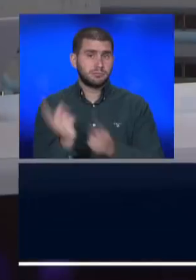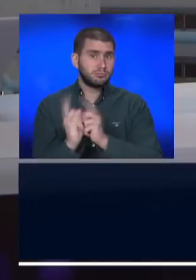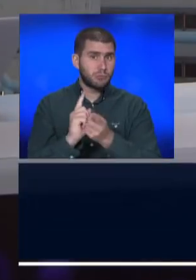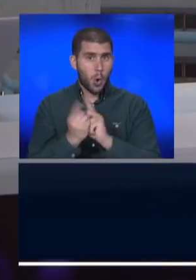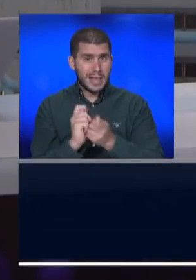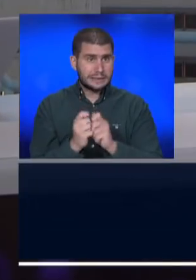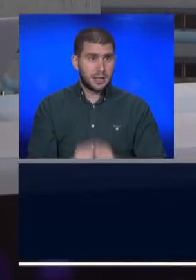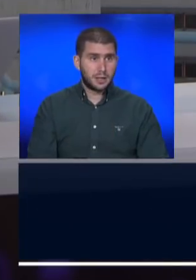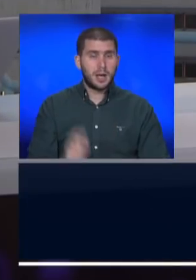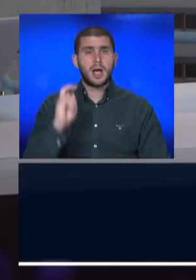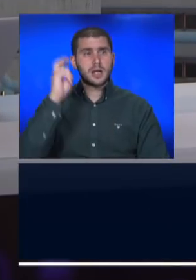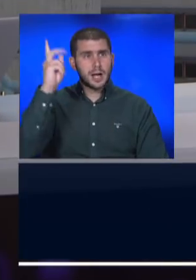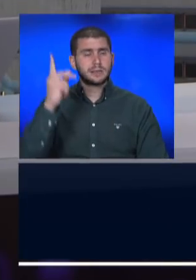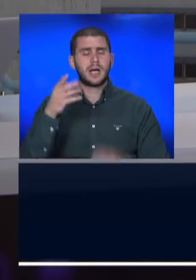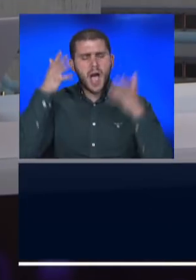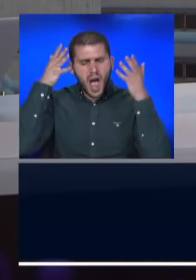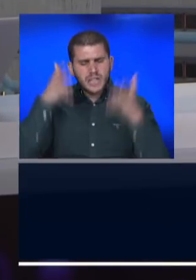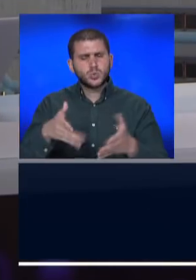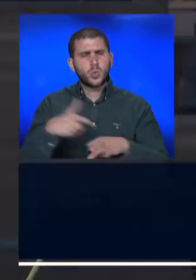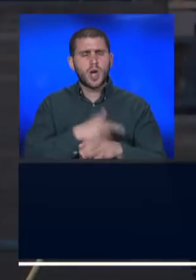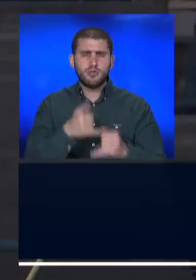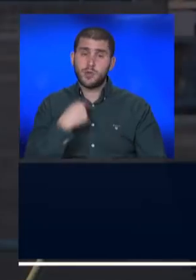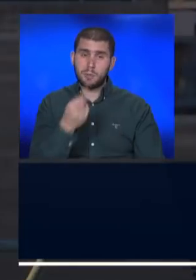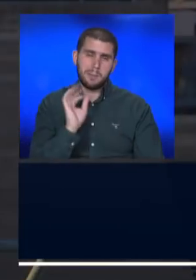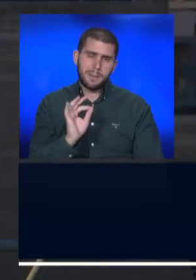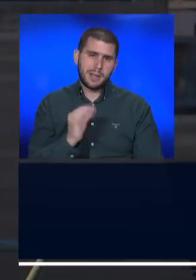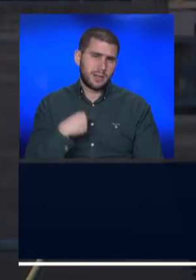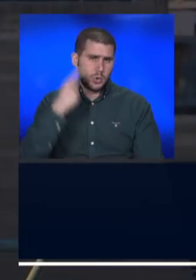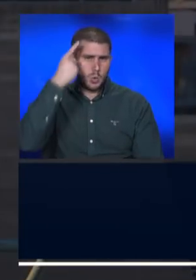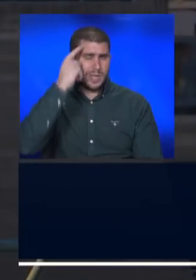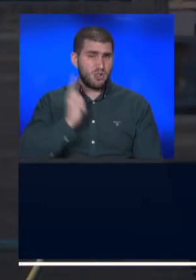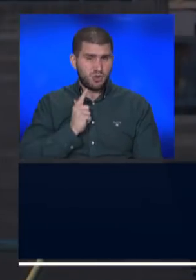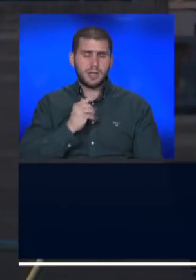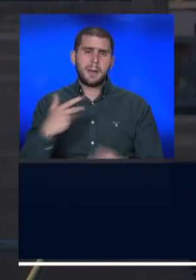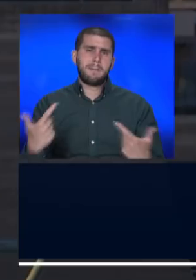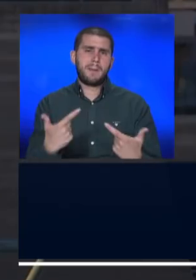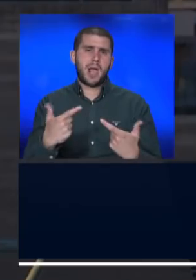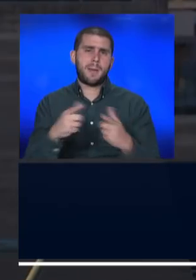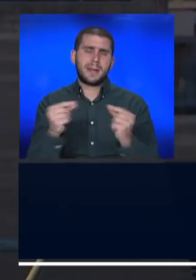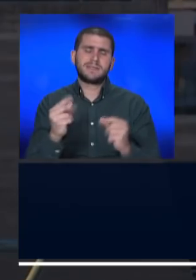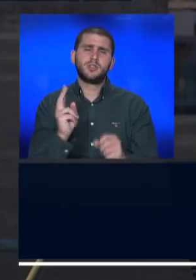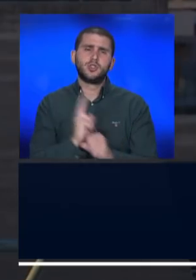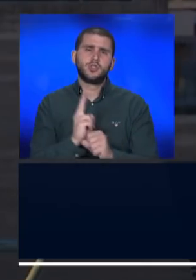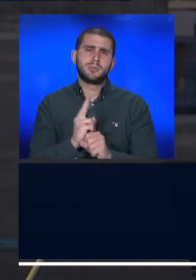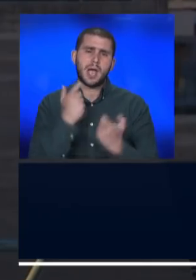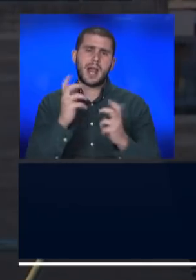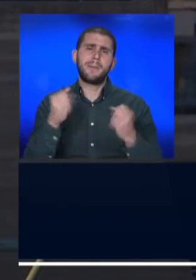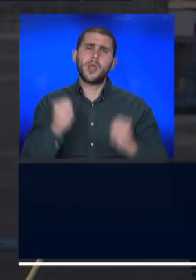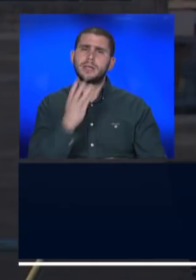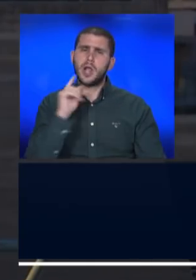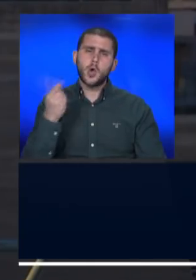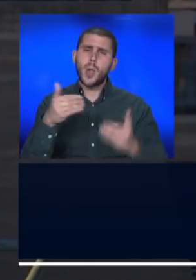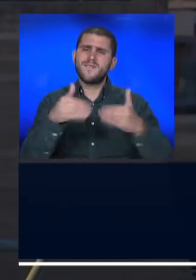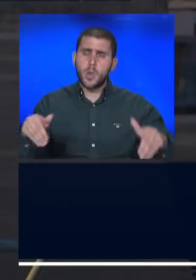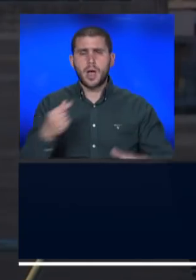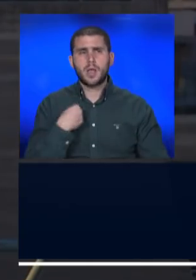כל כולו, ואני אומר את זה בתוך ידיעה אישית, במערכה בעזה ובשמירה על ביטחון ישראל, על כל גבולותיה. אנחנו לא עוסקים בכלל